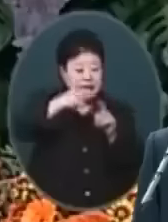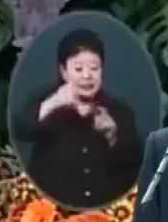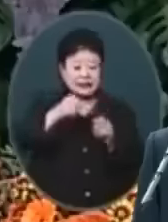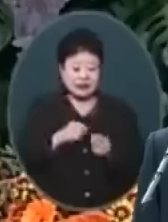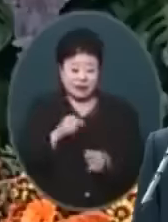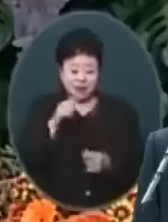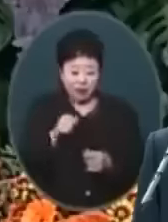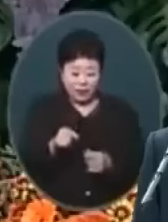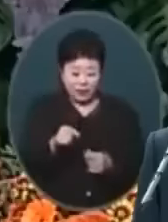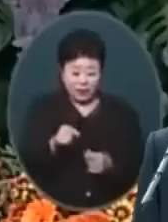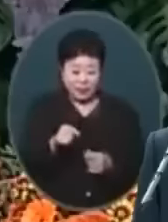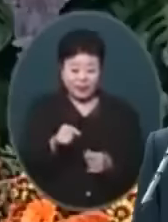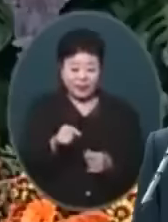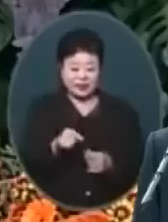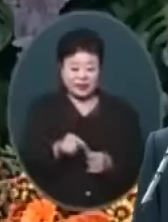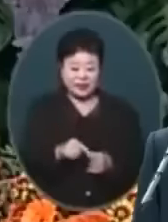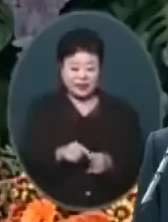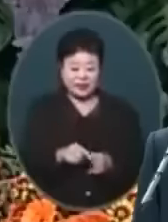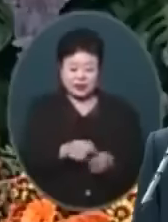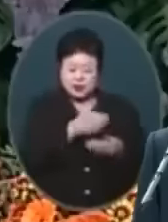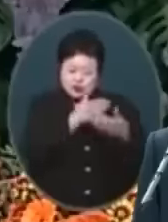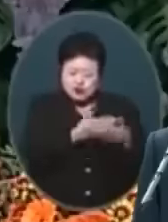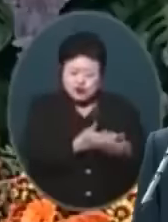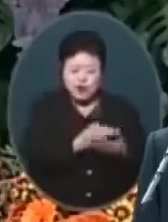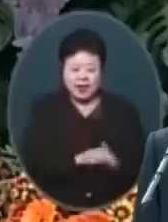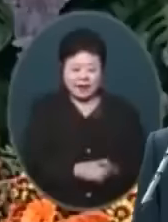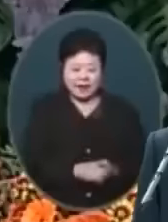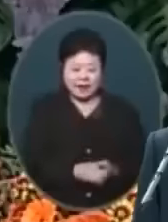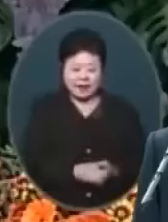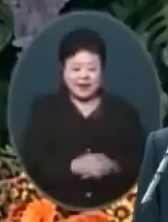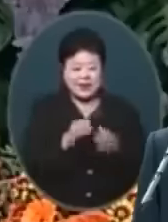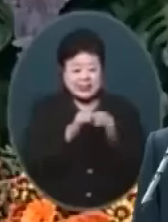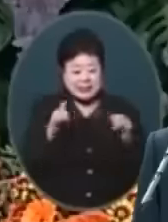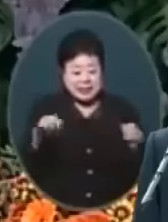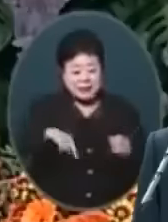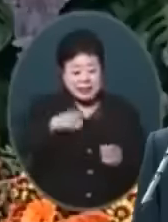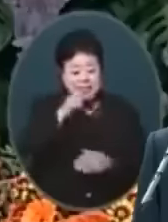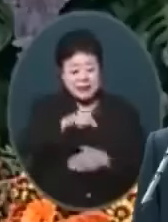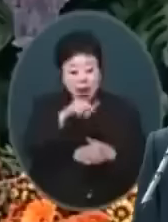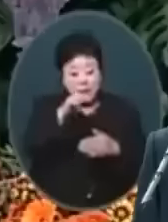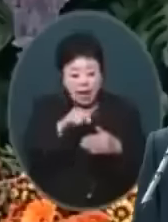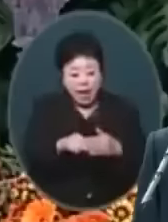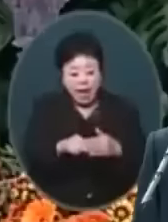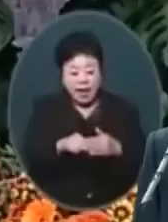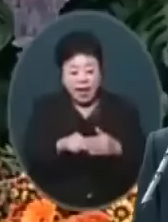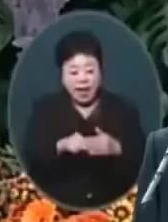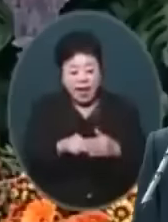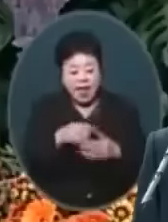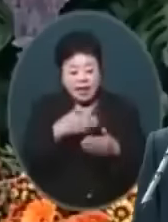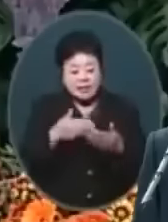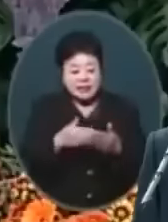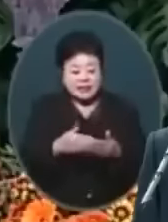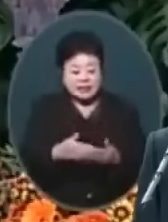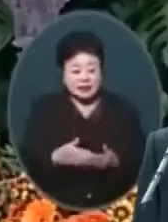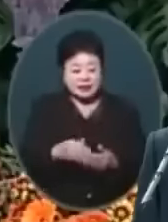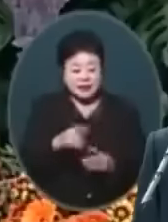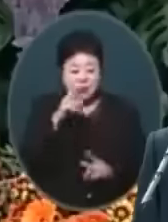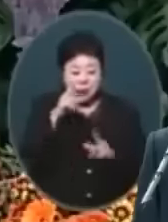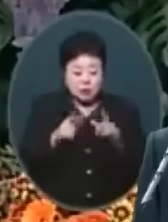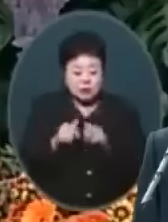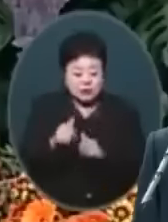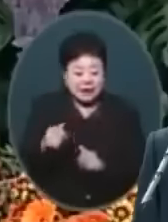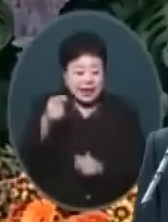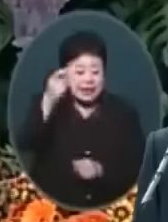것이 무척 중요한 것입니다. 사람은 자기 마음에 그린 자화상을